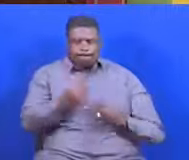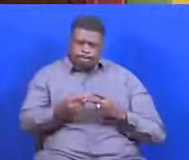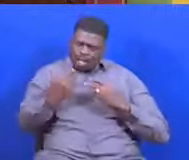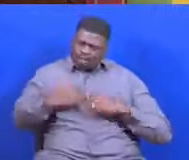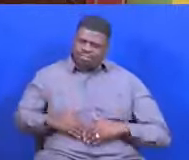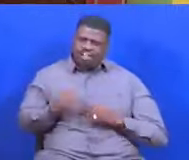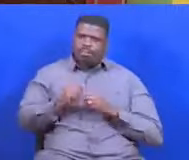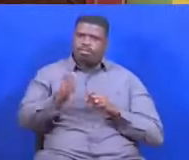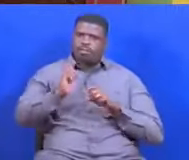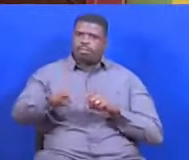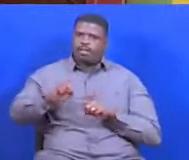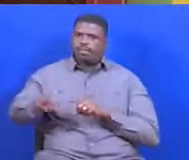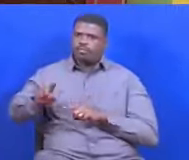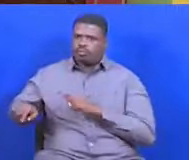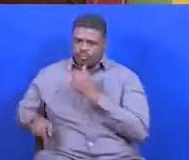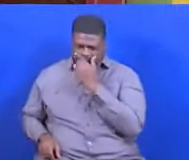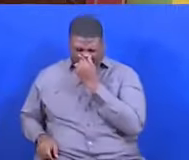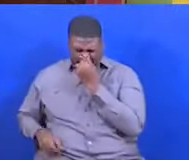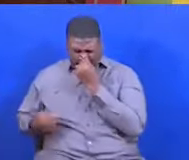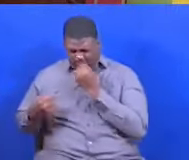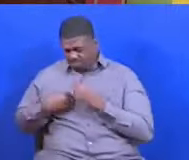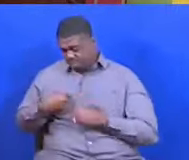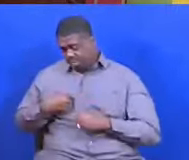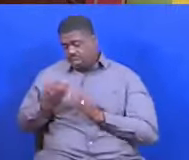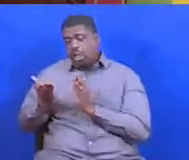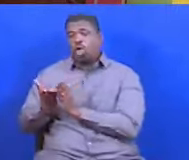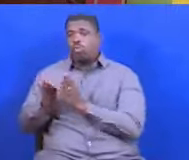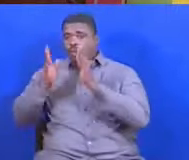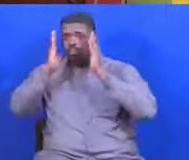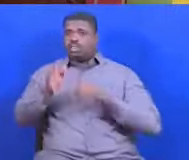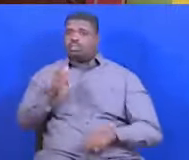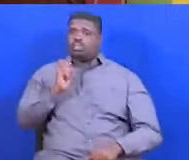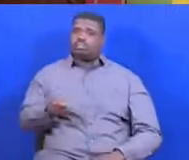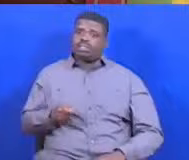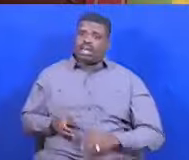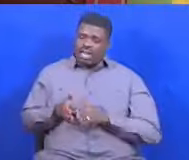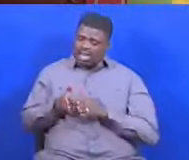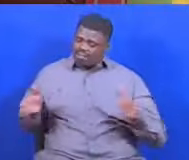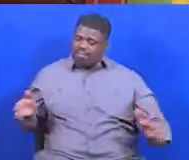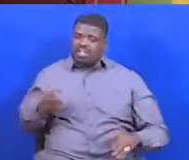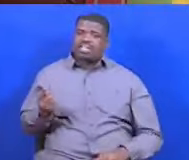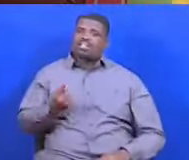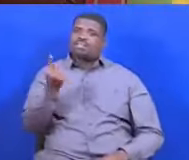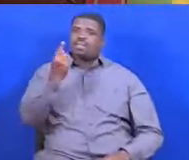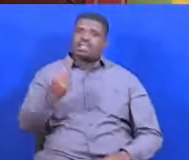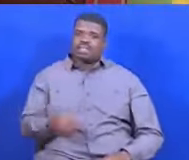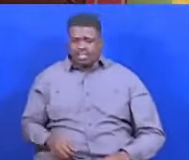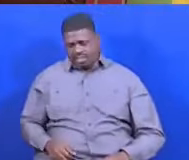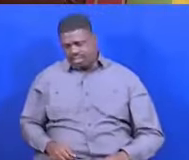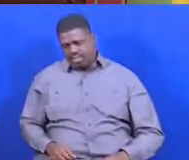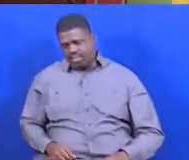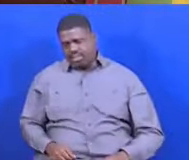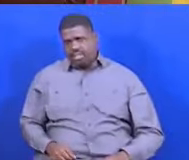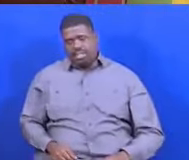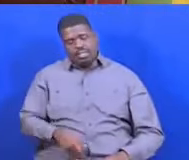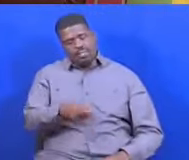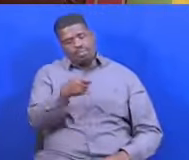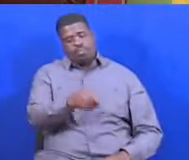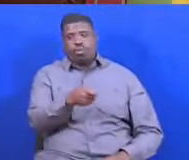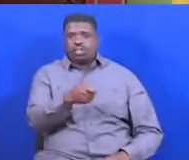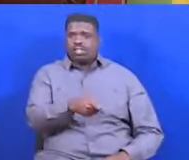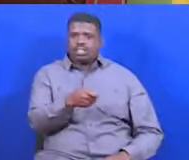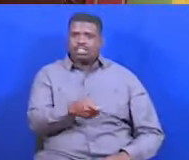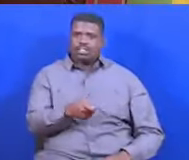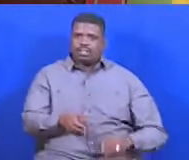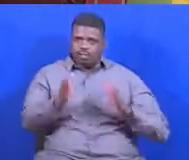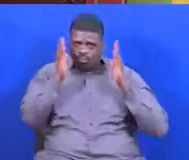kadhalika. Lakini Mheshimiwa Spika, mimi nilikuwa naomba kwa nafasi ya kipekee na kwa kipekee sana nimpongeze